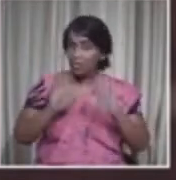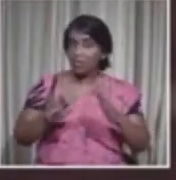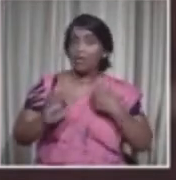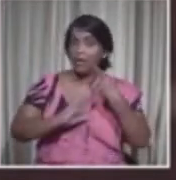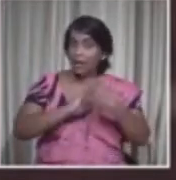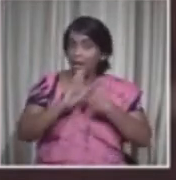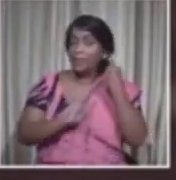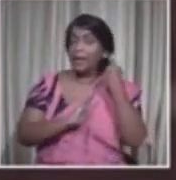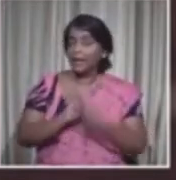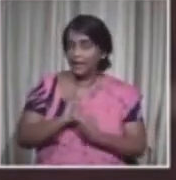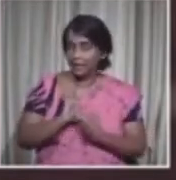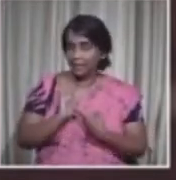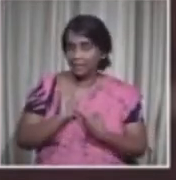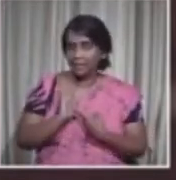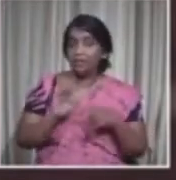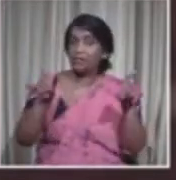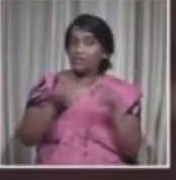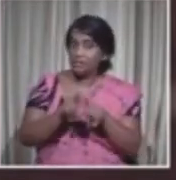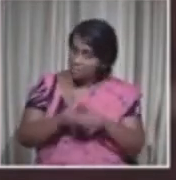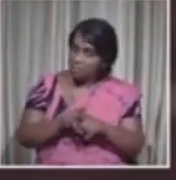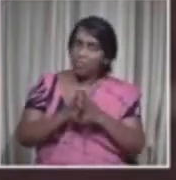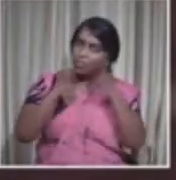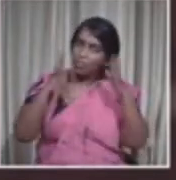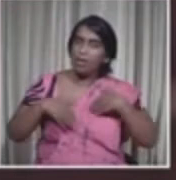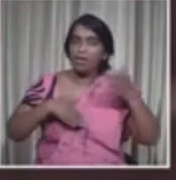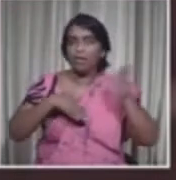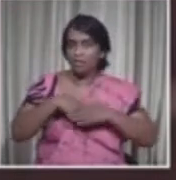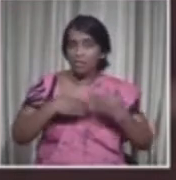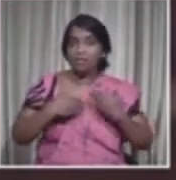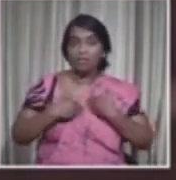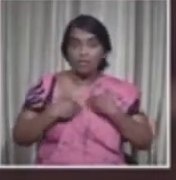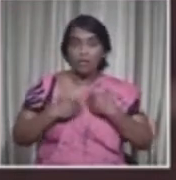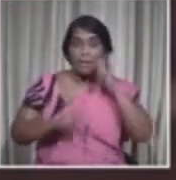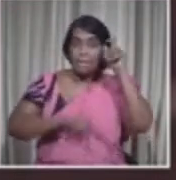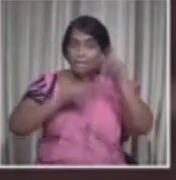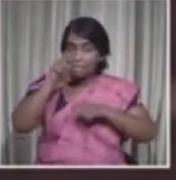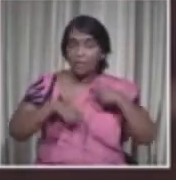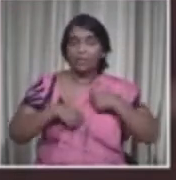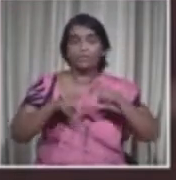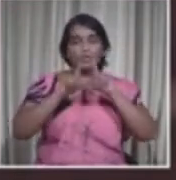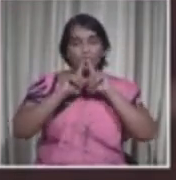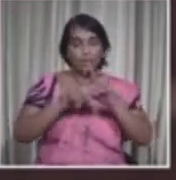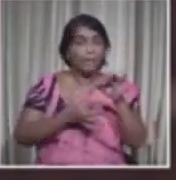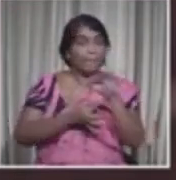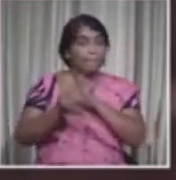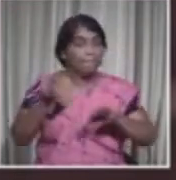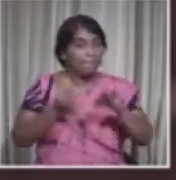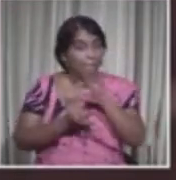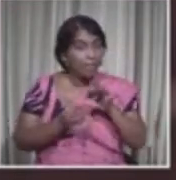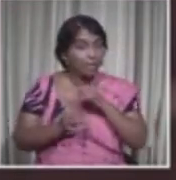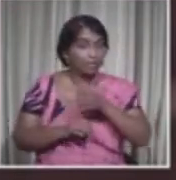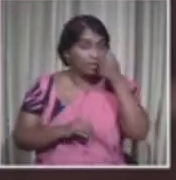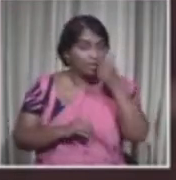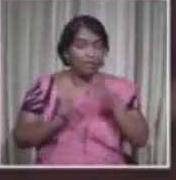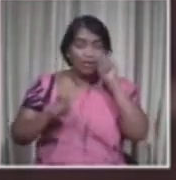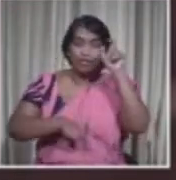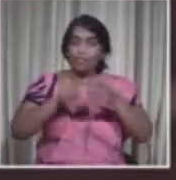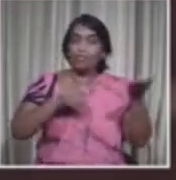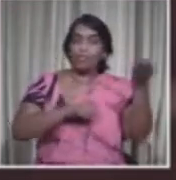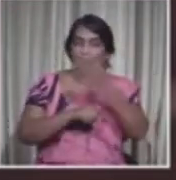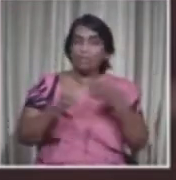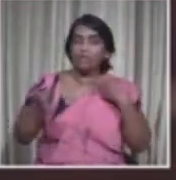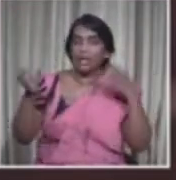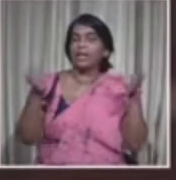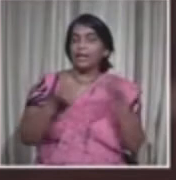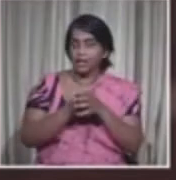රටේ නීතියක් තියෙනවා උහිට වැඩි දේවල් වලට අපි මුණ දීලා තියෙනවා අපි මේ රටේ ජනතාවටත් කියනවා ප්‍රජාතන්ත්‍රවාදී අගය කරන සියලුම දෙනාට ඒකතු